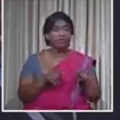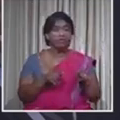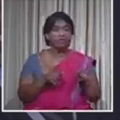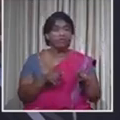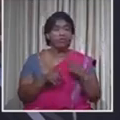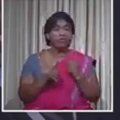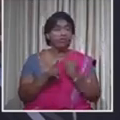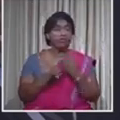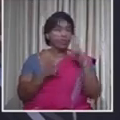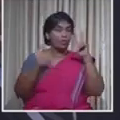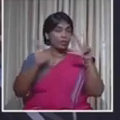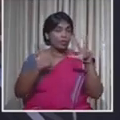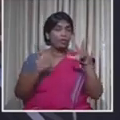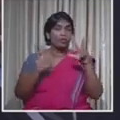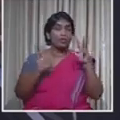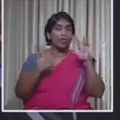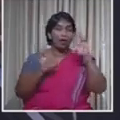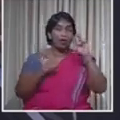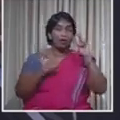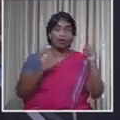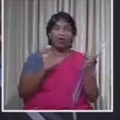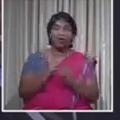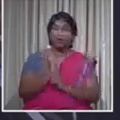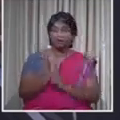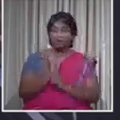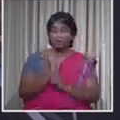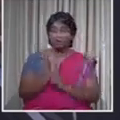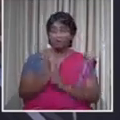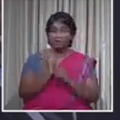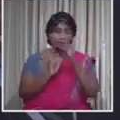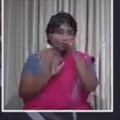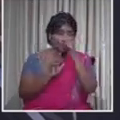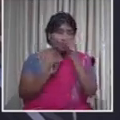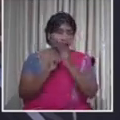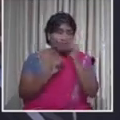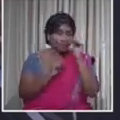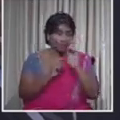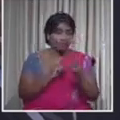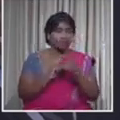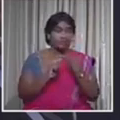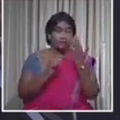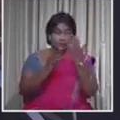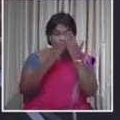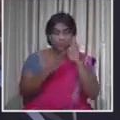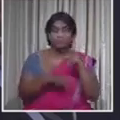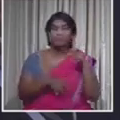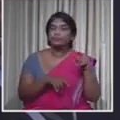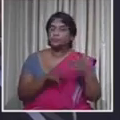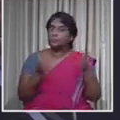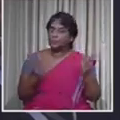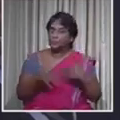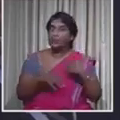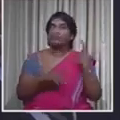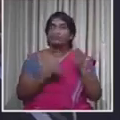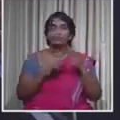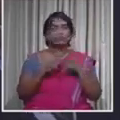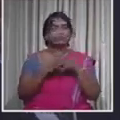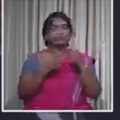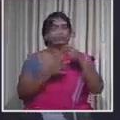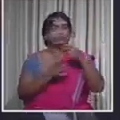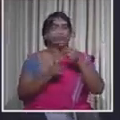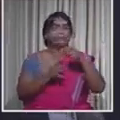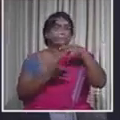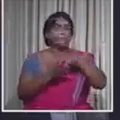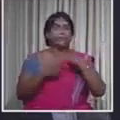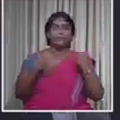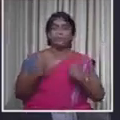කෝටි 8යි 8 කෝටි 93 ලක්ෂයක් වංචාවක් වෙලා කියලා ඔප්පු වෙලා තියෙද්දිත් ඔහු තාමත් ප්‍රාදේශීය සභාවේ